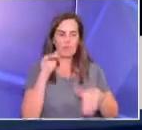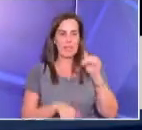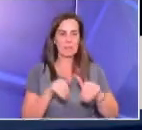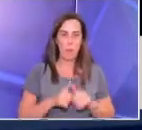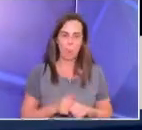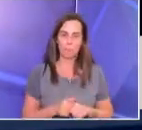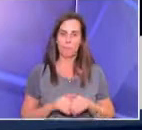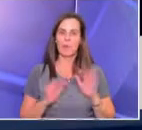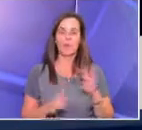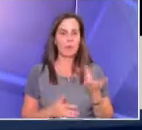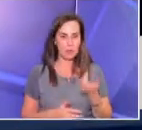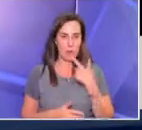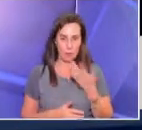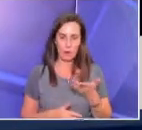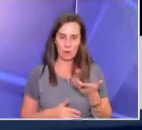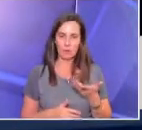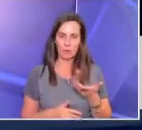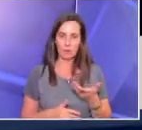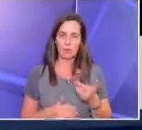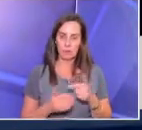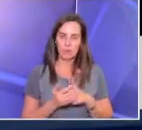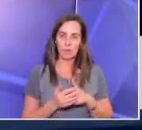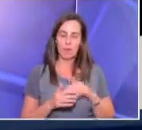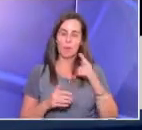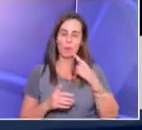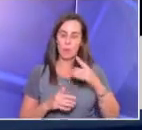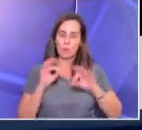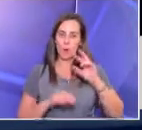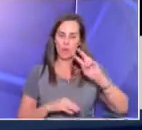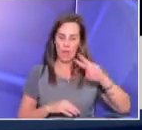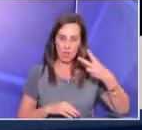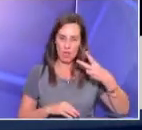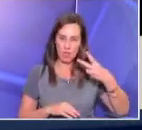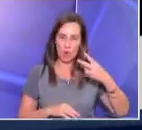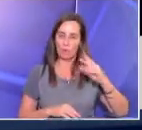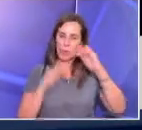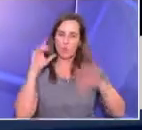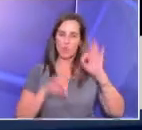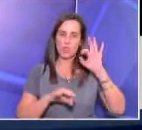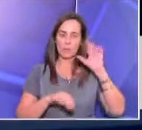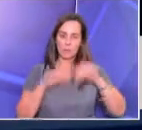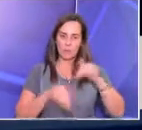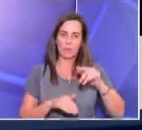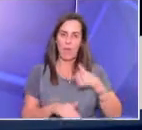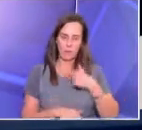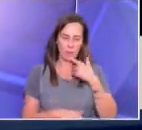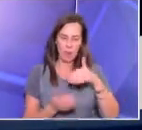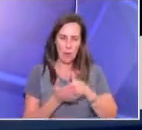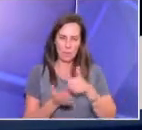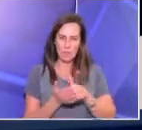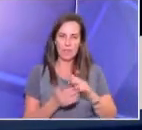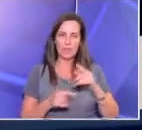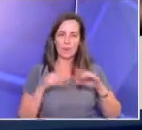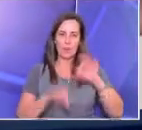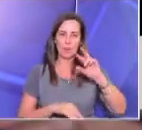להצביע, מה שאומר שפחות אנשים יצאו להצביע בסיבובים השניים, המון סיבובים שניים. מסורתית, אנחנו נדבר על זה בהמשך,